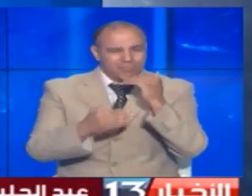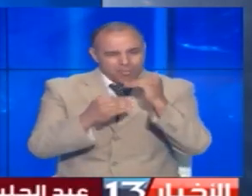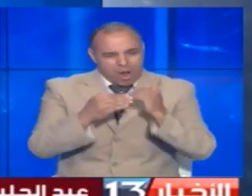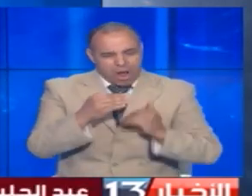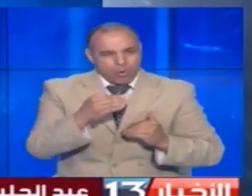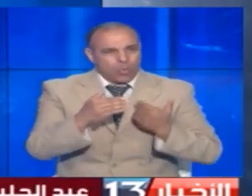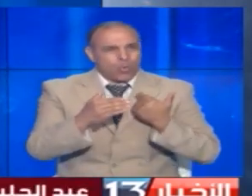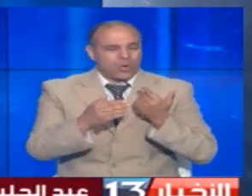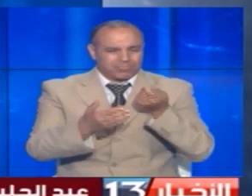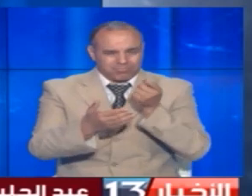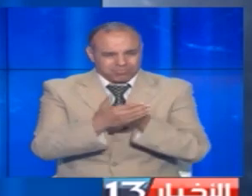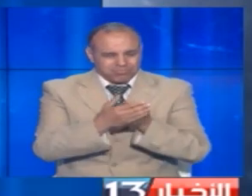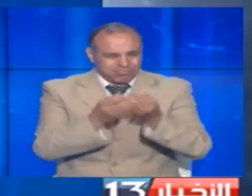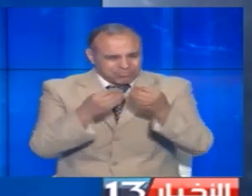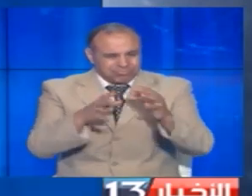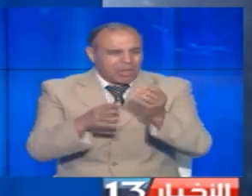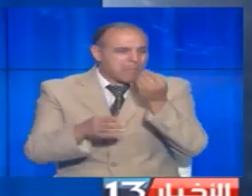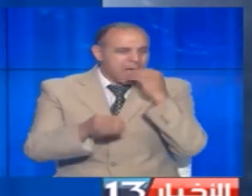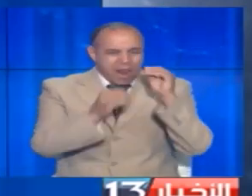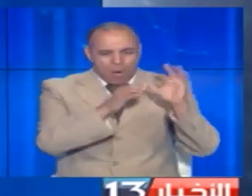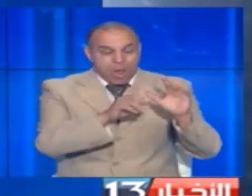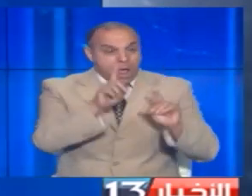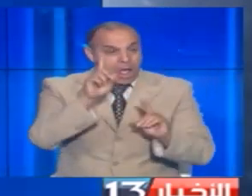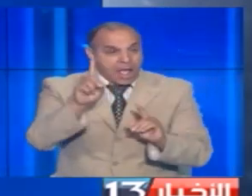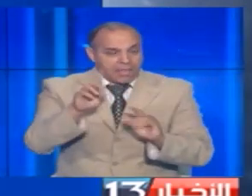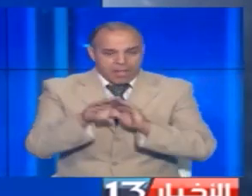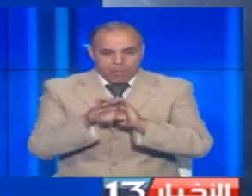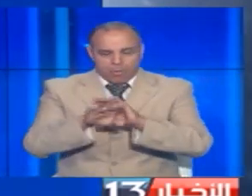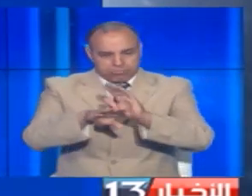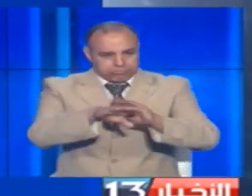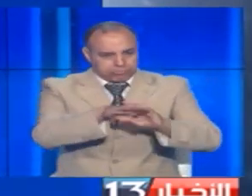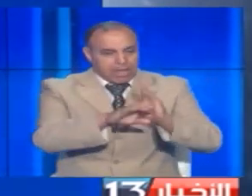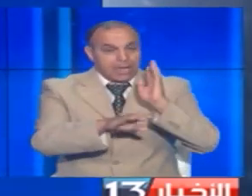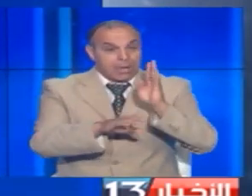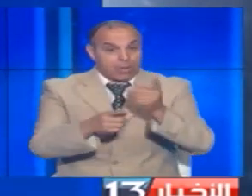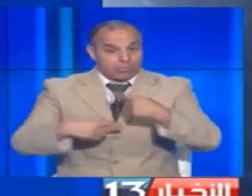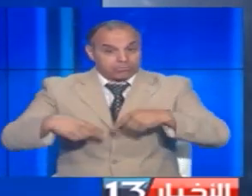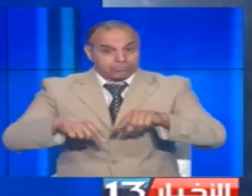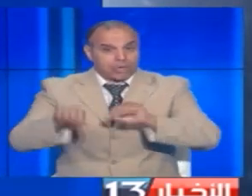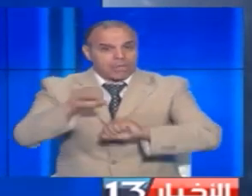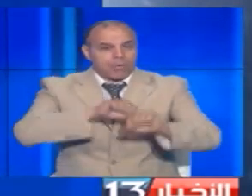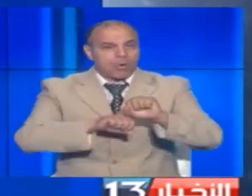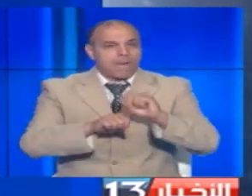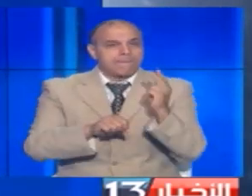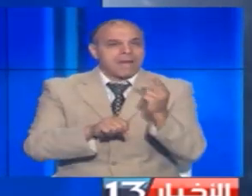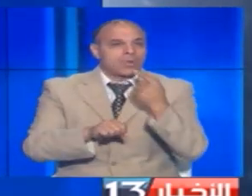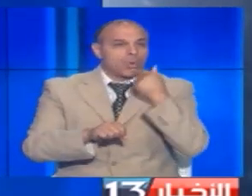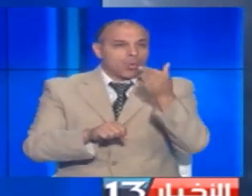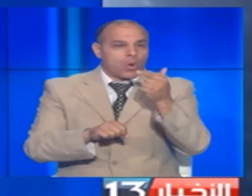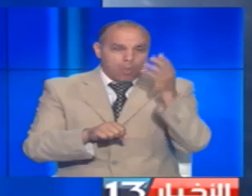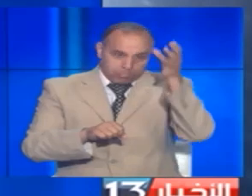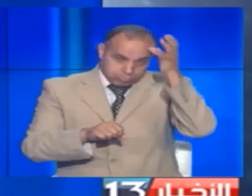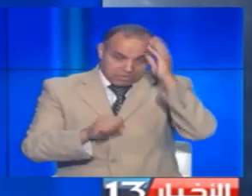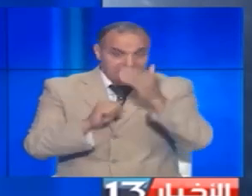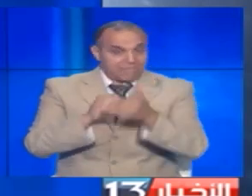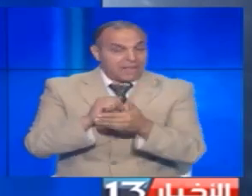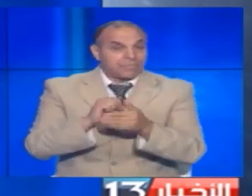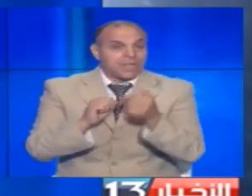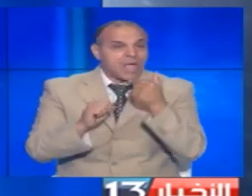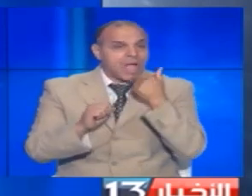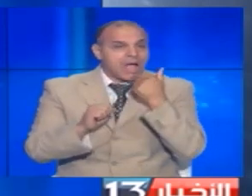ظاهره الاستهلاك المفرط للاغذيه هي ابرز توصيات الندوه التي نظمت اليوم بالمعهد الوطني للعلوم الفلاحيه